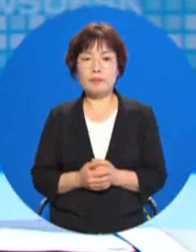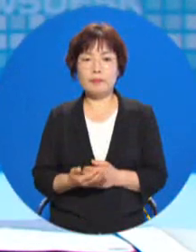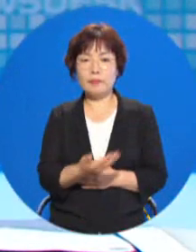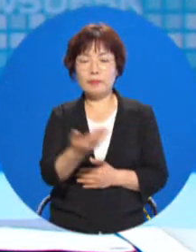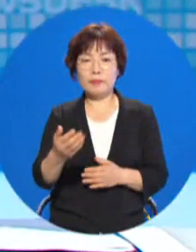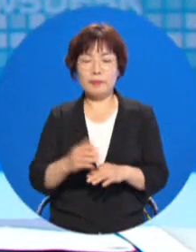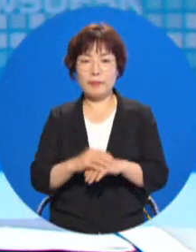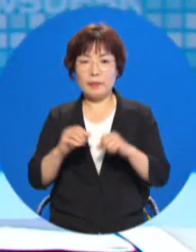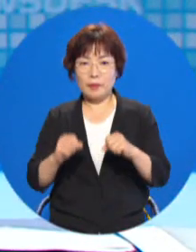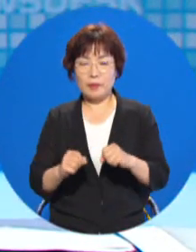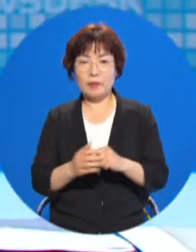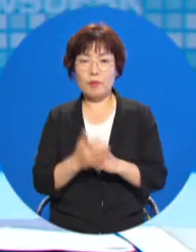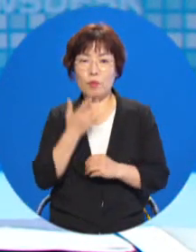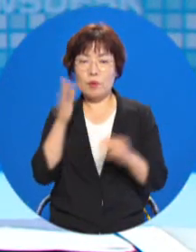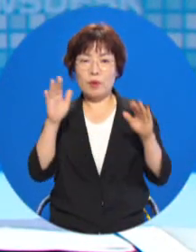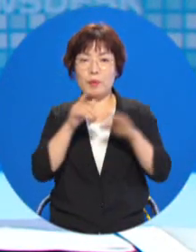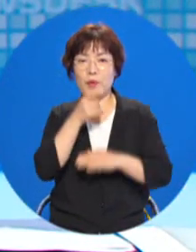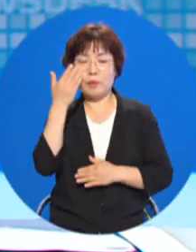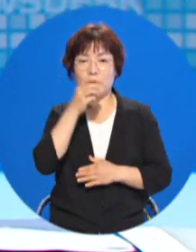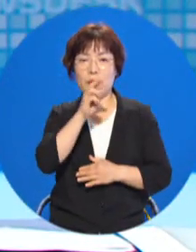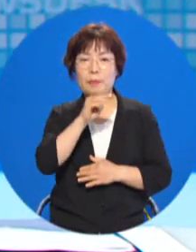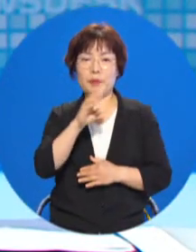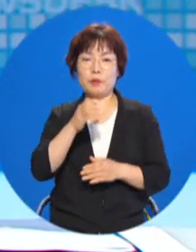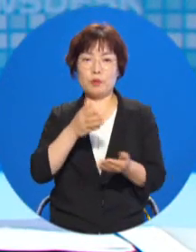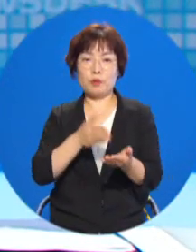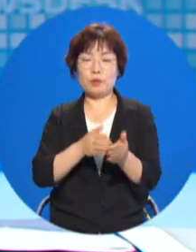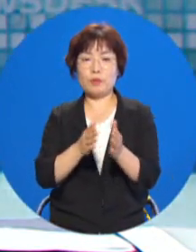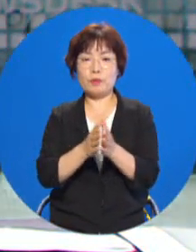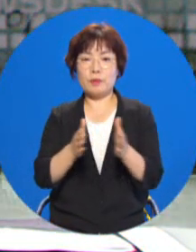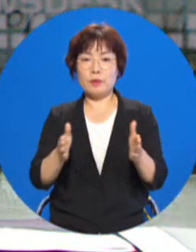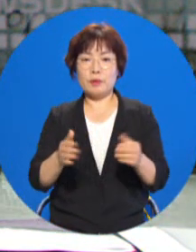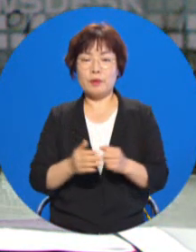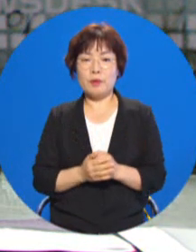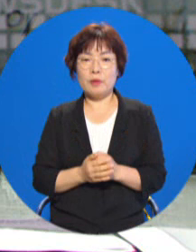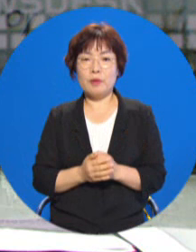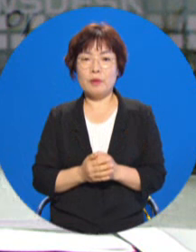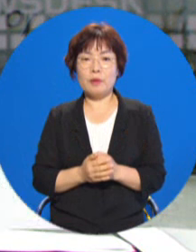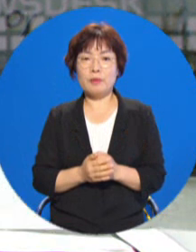여러분 안녕하십니까? 화요일 밤 여수 MBC 뉴스데스크입니다.